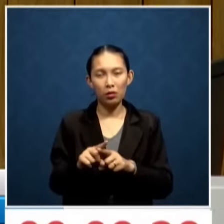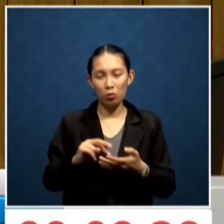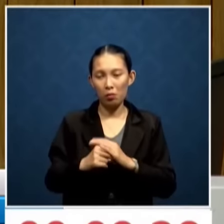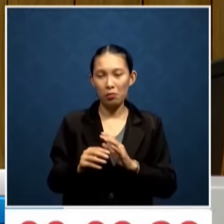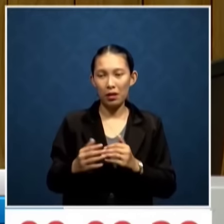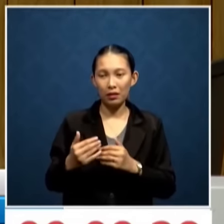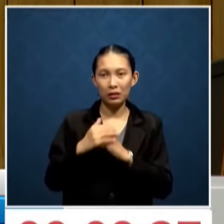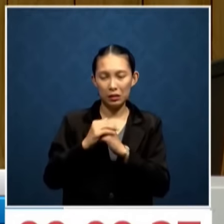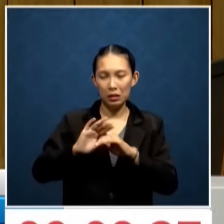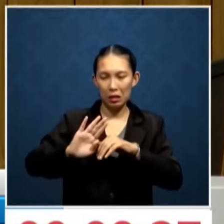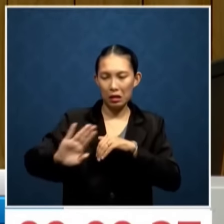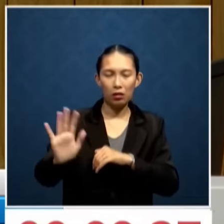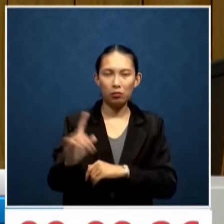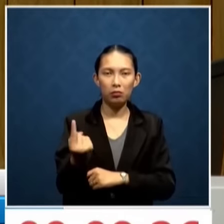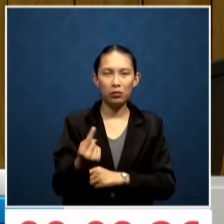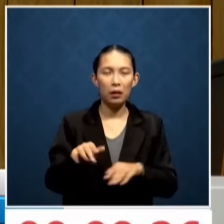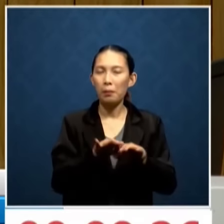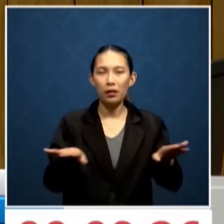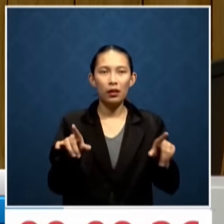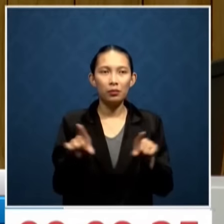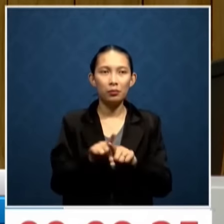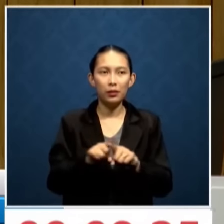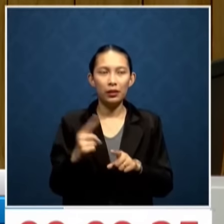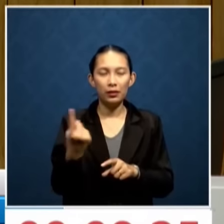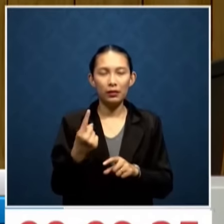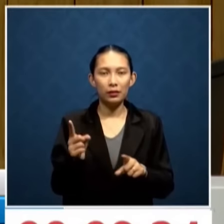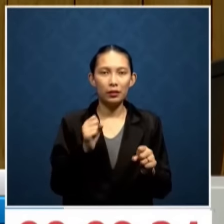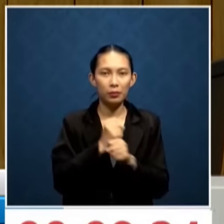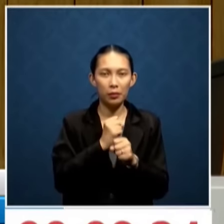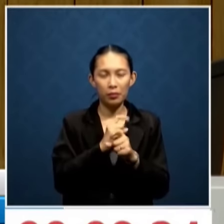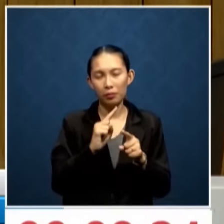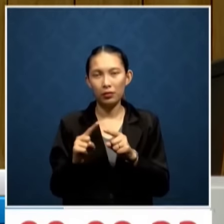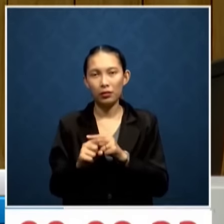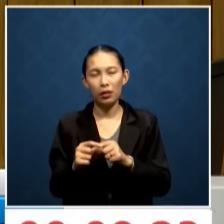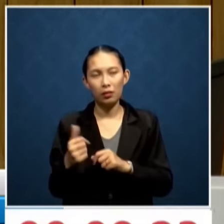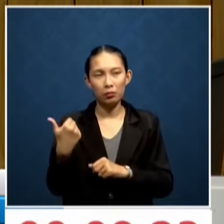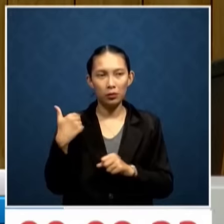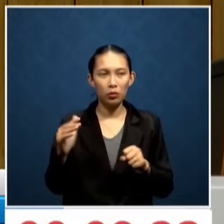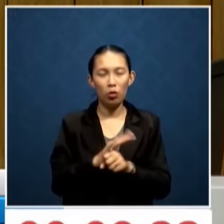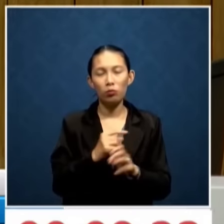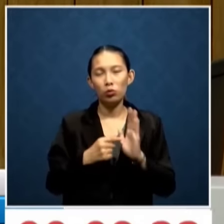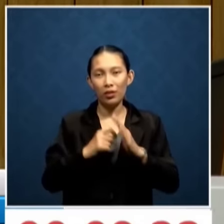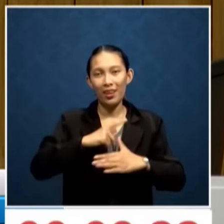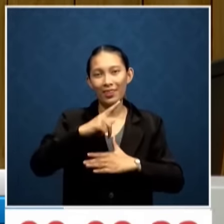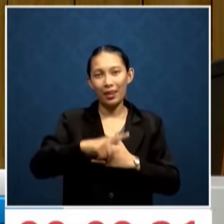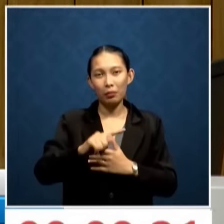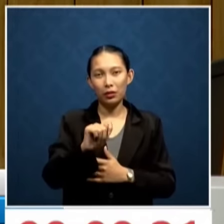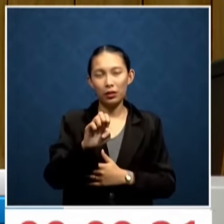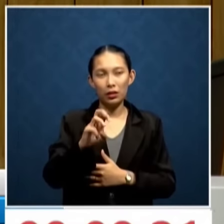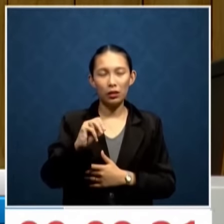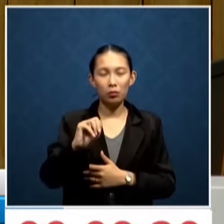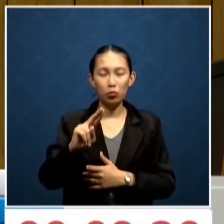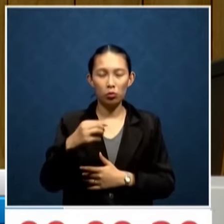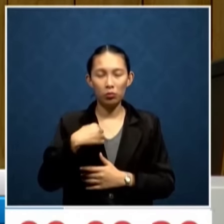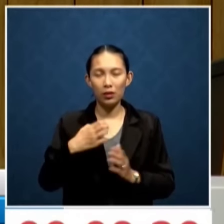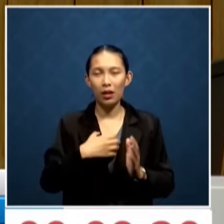างเดียวใช้มาตรฐานเดียวกันในการที่จะดำเนินการกับทุกประเทศนะครับอย่างเทมูเนี่ยท่านก็ขอบคุณท่านอาจ